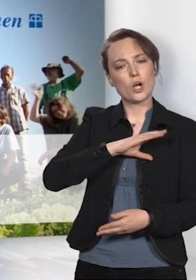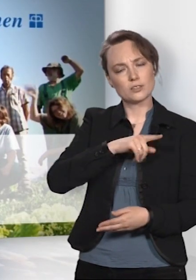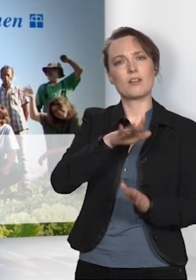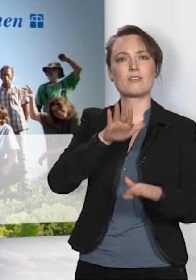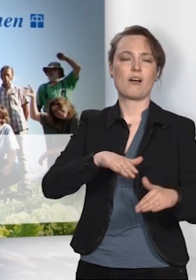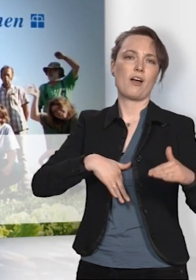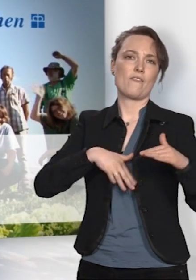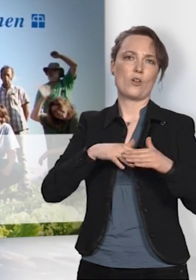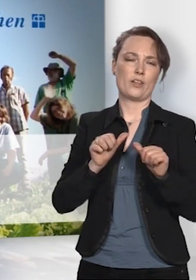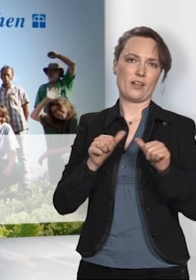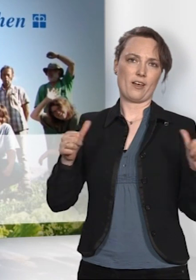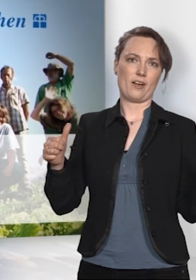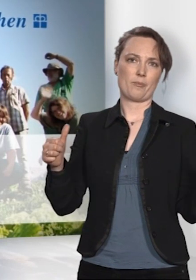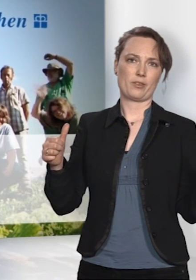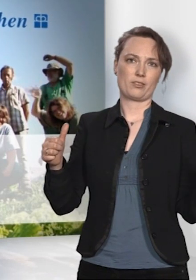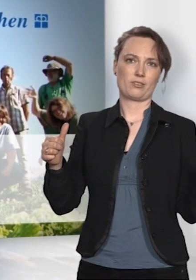ermöglichen.